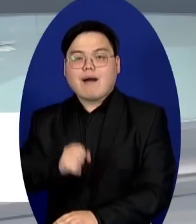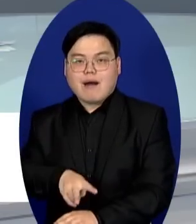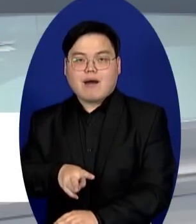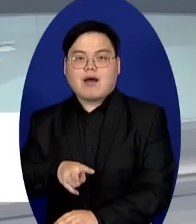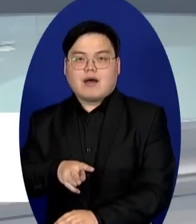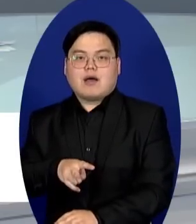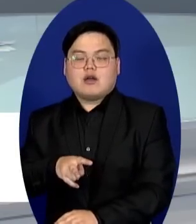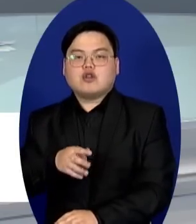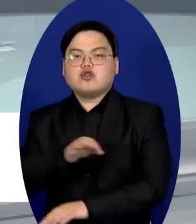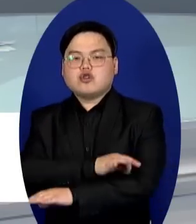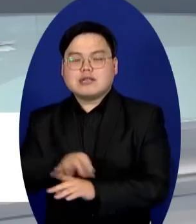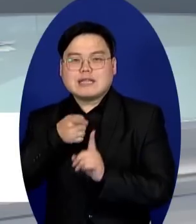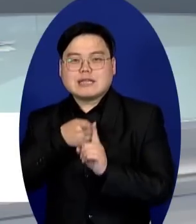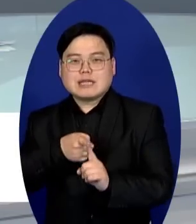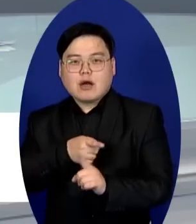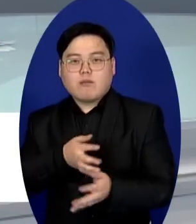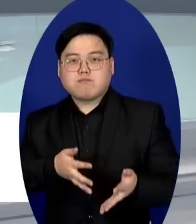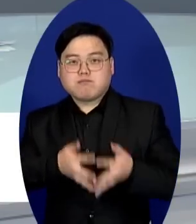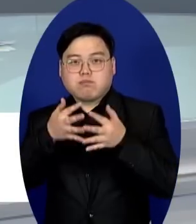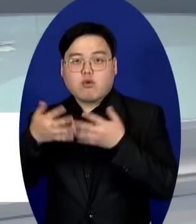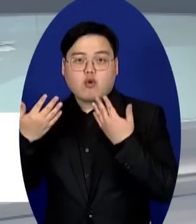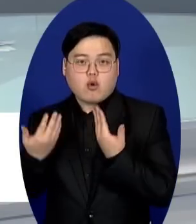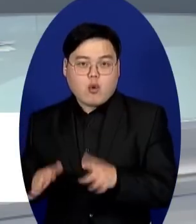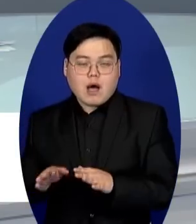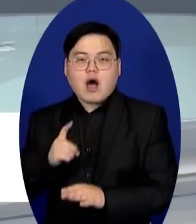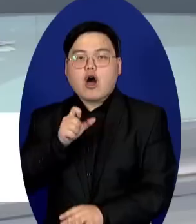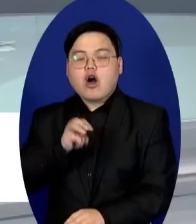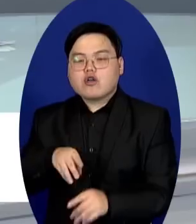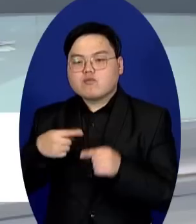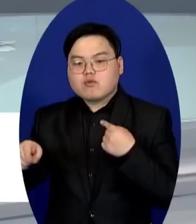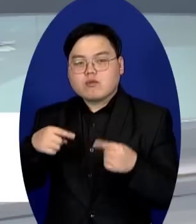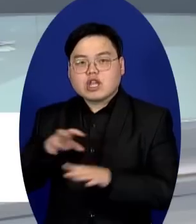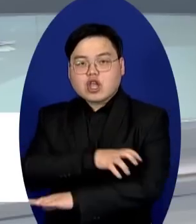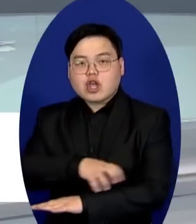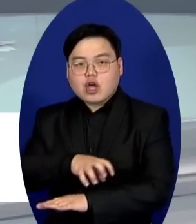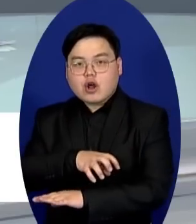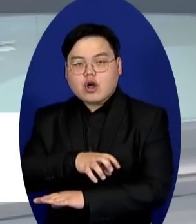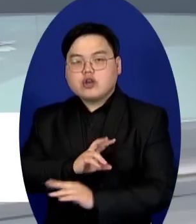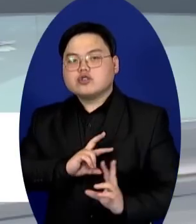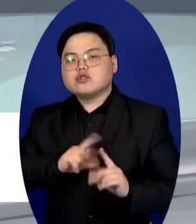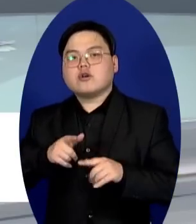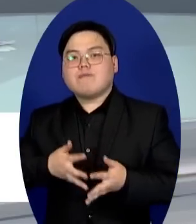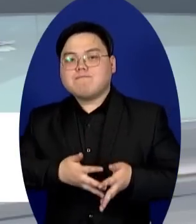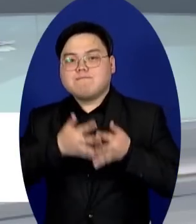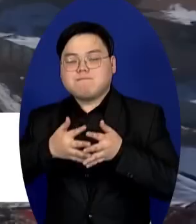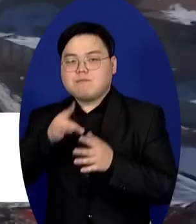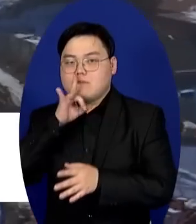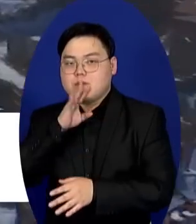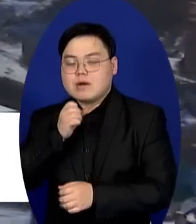төслийн хүрээнд ашиглалтанд оруулсан. За тэгвэл хотын гэр хорооллыг дахин төлөвлөх ажил эрхжил үргэлжлэхээр болжээ.